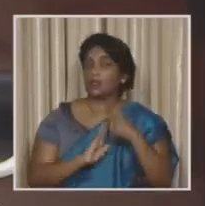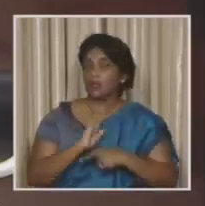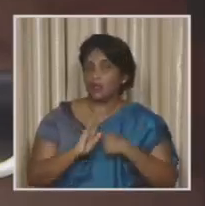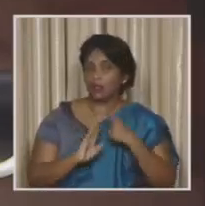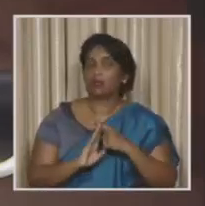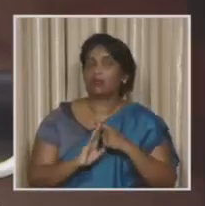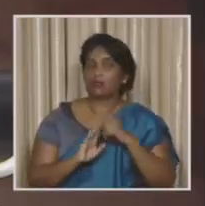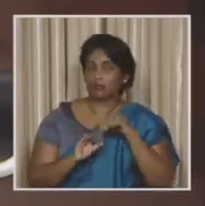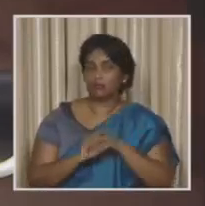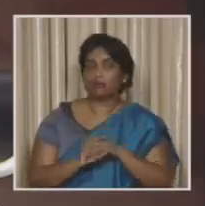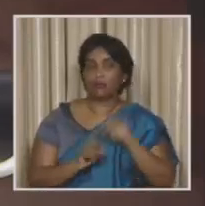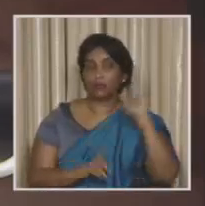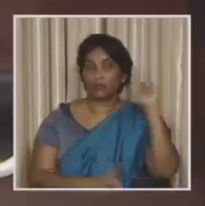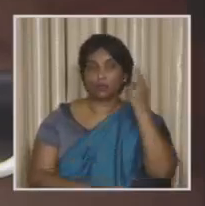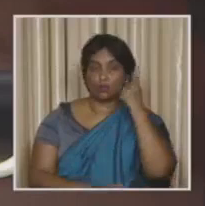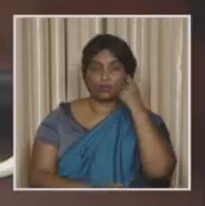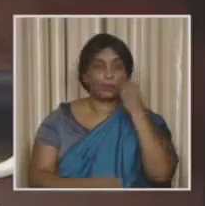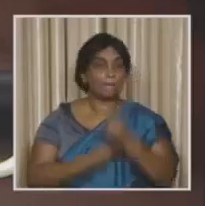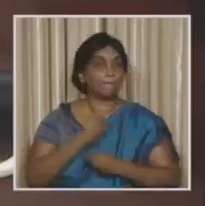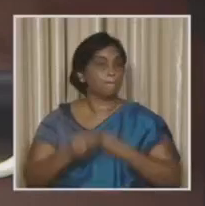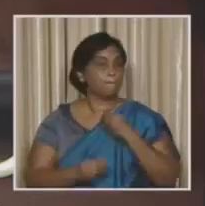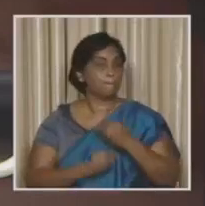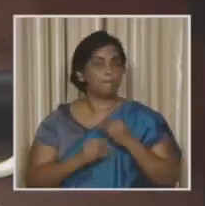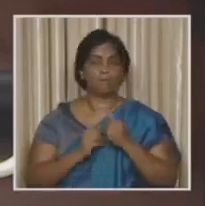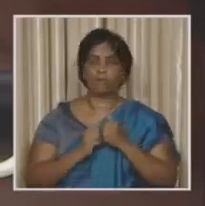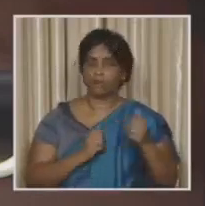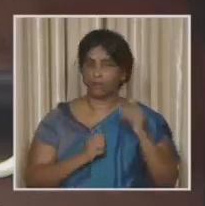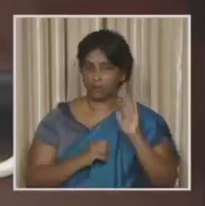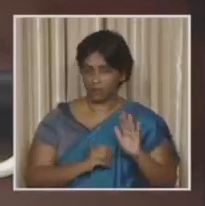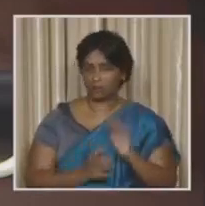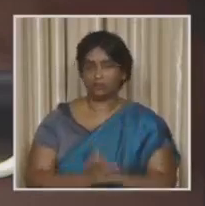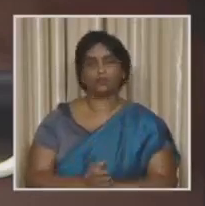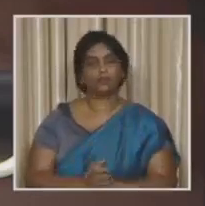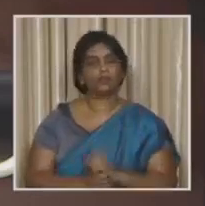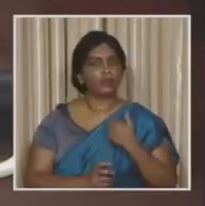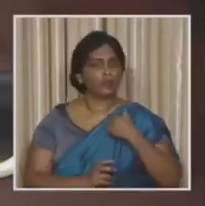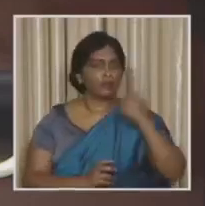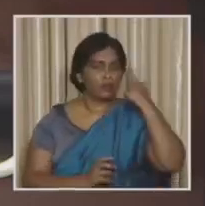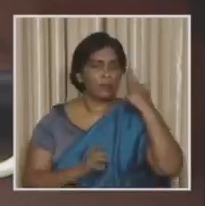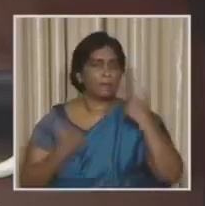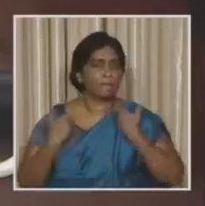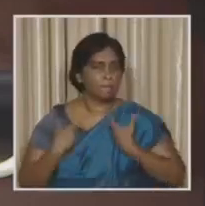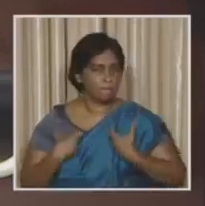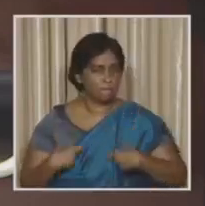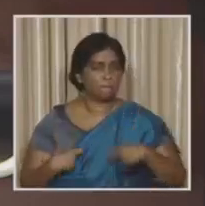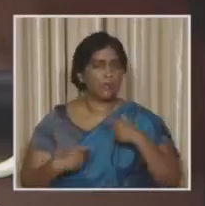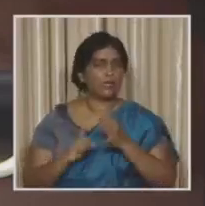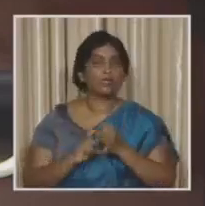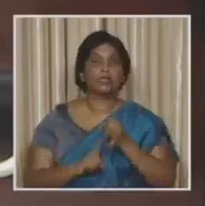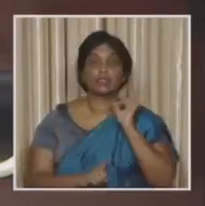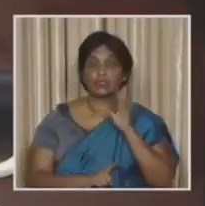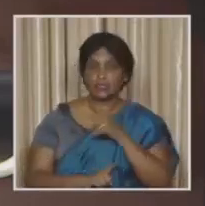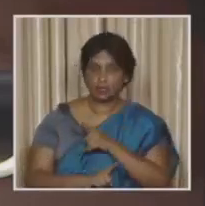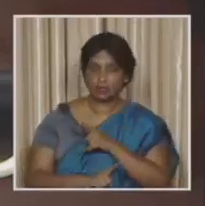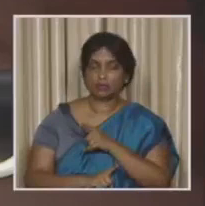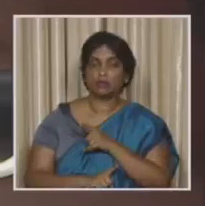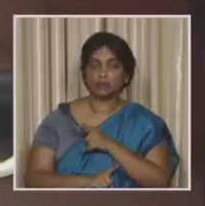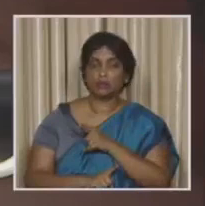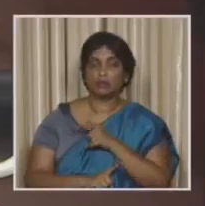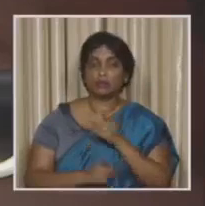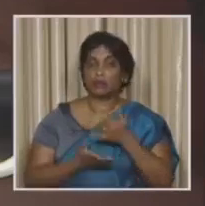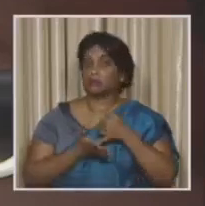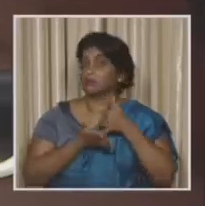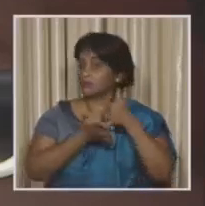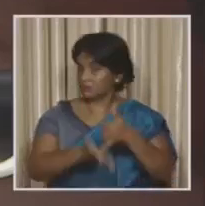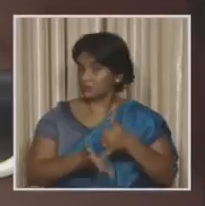wita amat kirti mat vivasaya ke ketir katu itu kermin tibuna. Mata mata kai Mahinda Raja Paksha janadi pati wera hete to ohu tagaim